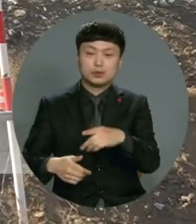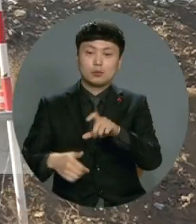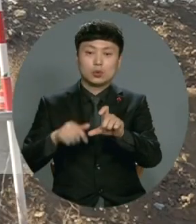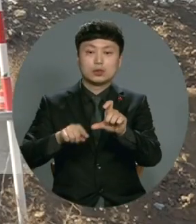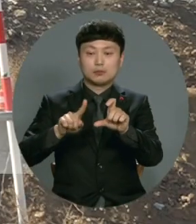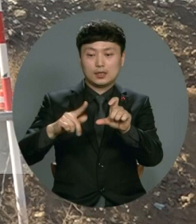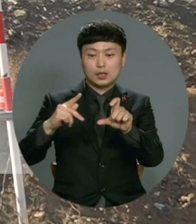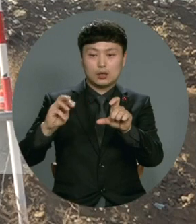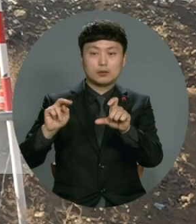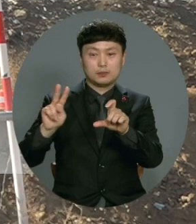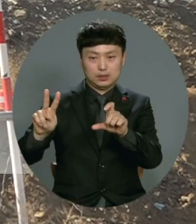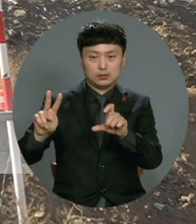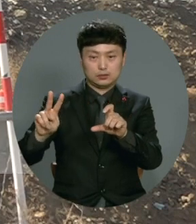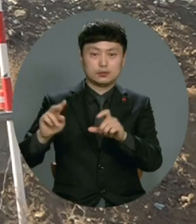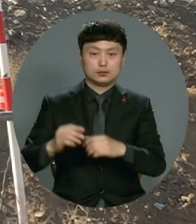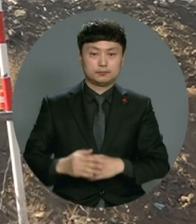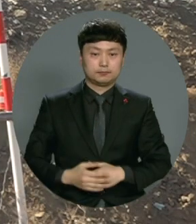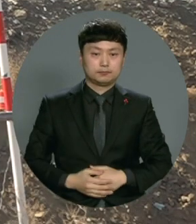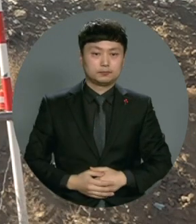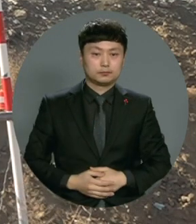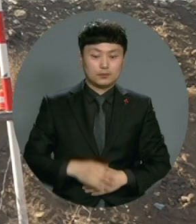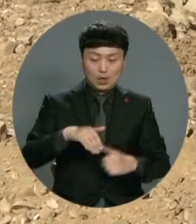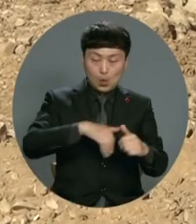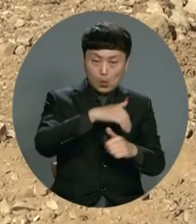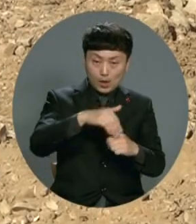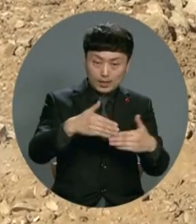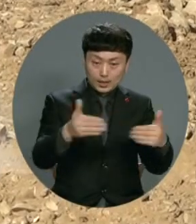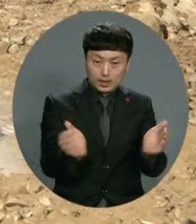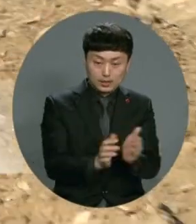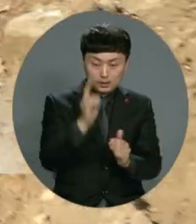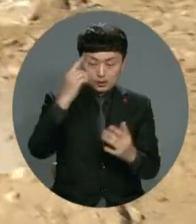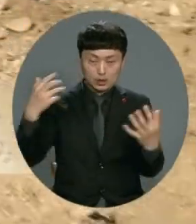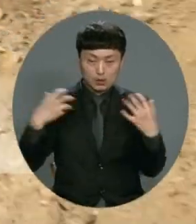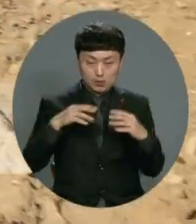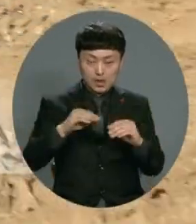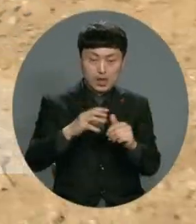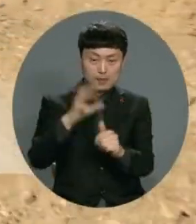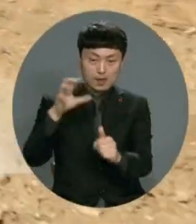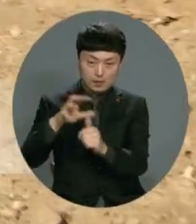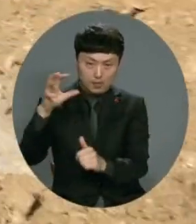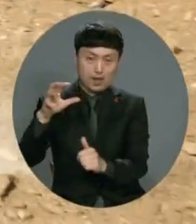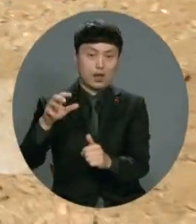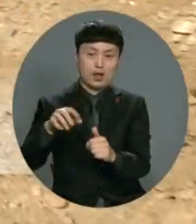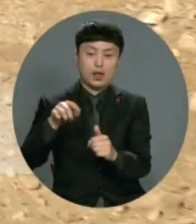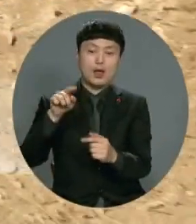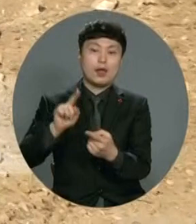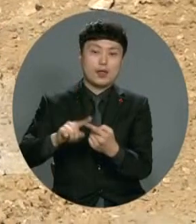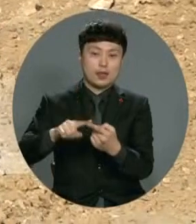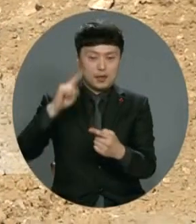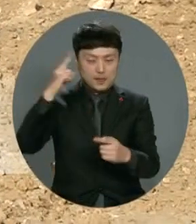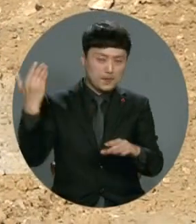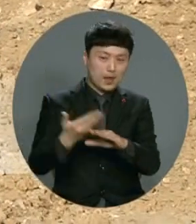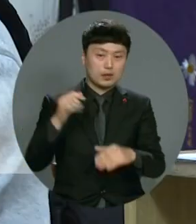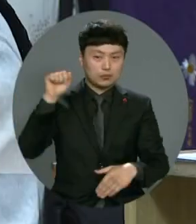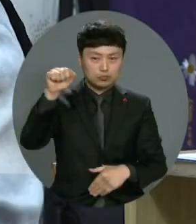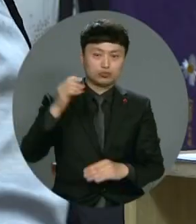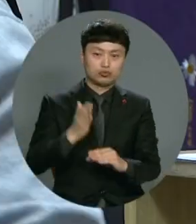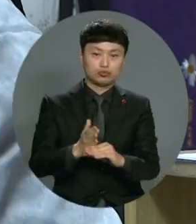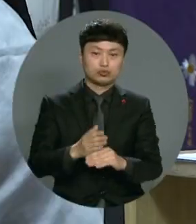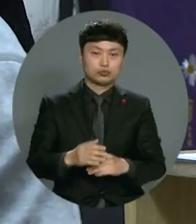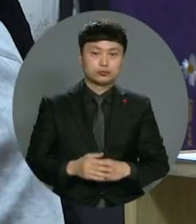15.1 제곱킬로미터입니다 한경단체는 정부의 개발제한구역 규제 완화 움직임에 반발하고 있습니다